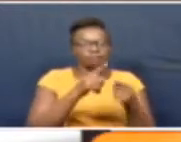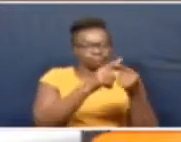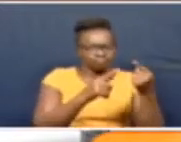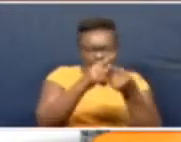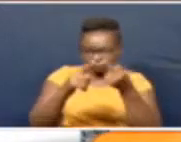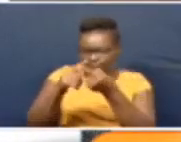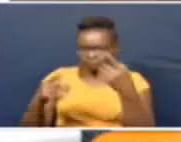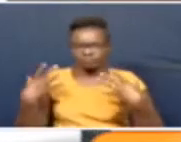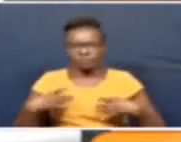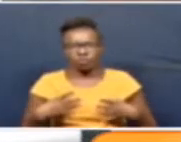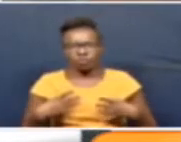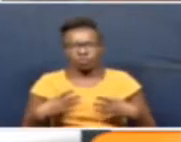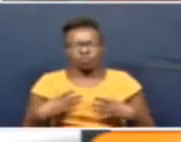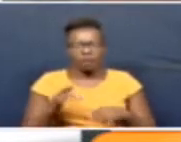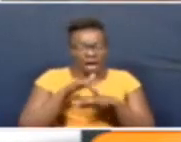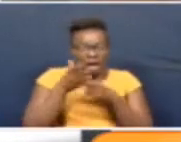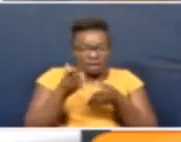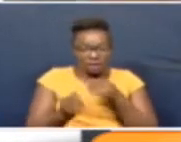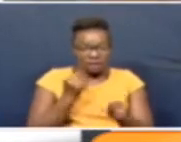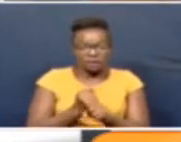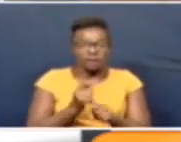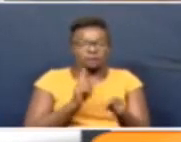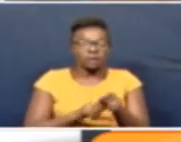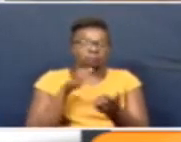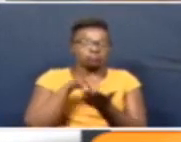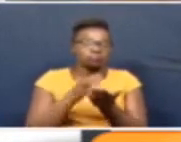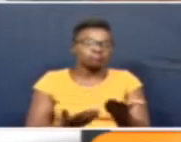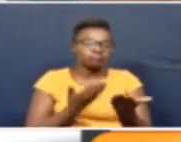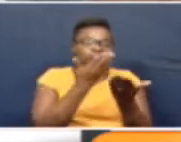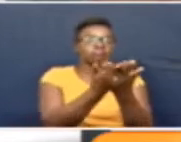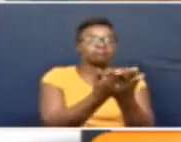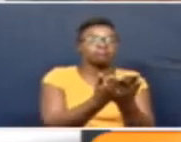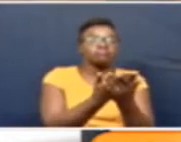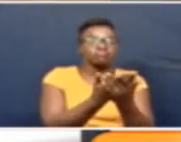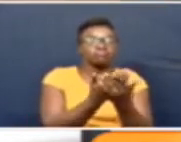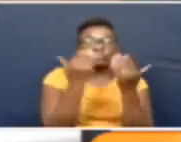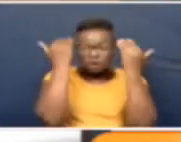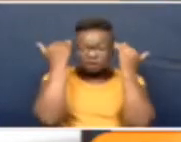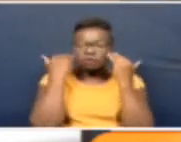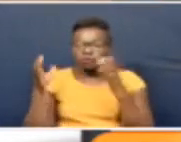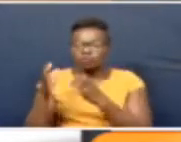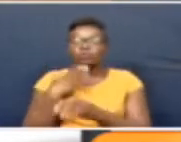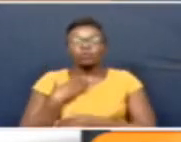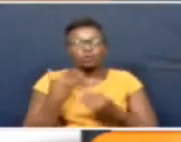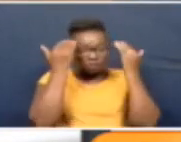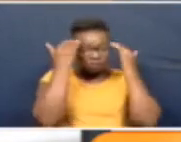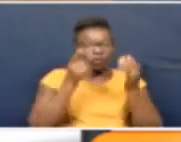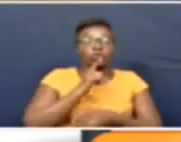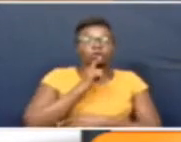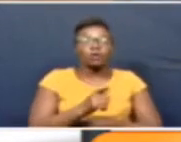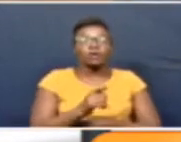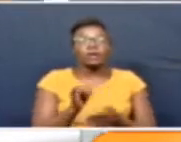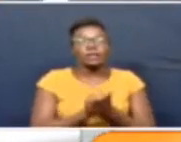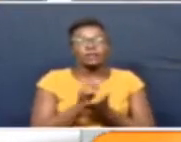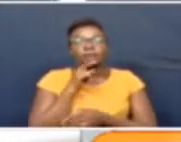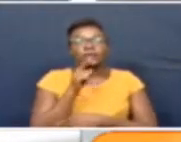hayo. Mapema mwaka huu wakati wa kuwasilishwa kwa kesi hiyo upande wa mashtaka ilitaka mahakama iamuru kwamba Onyancha alipatikana